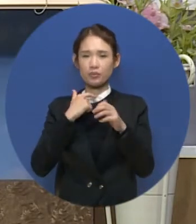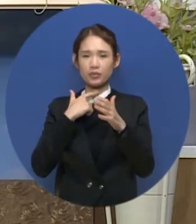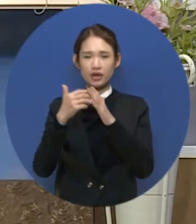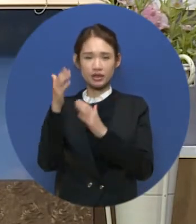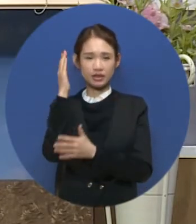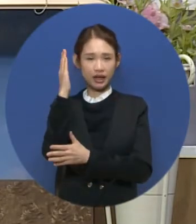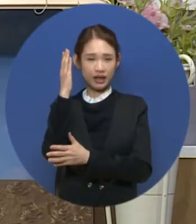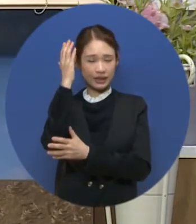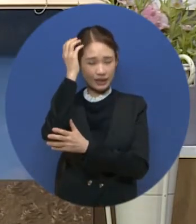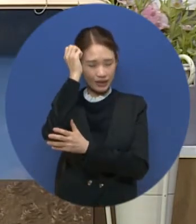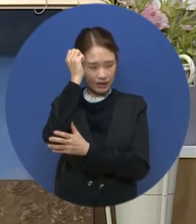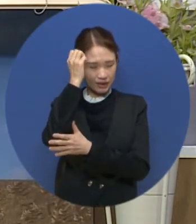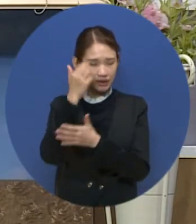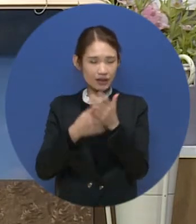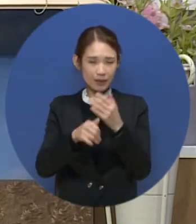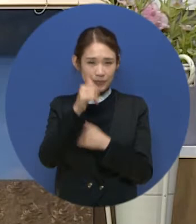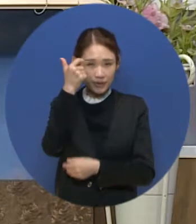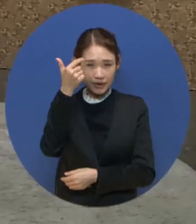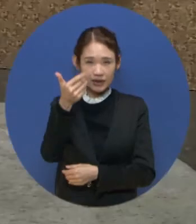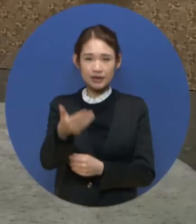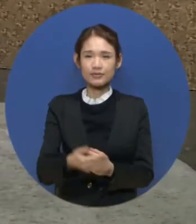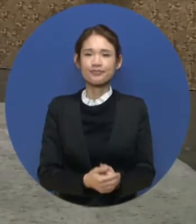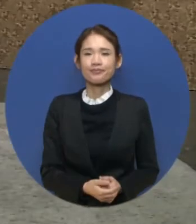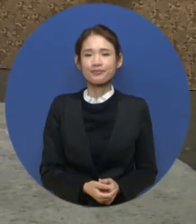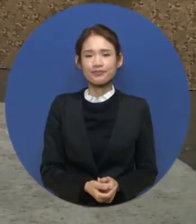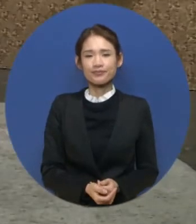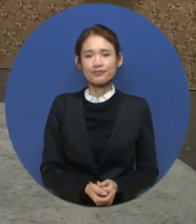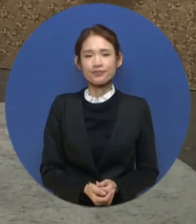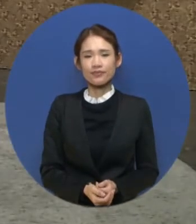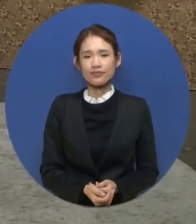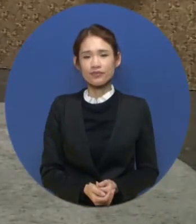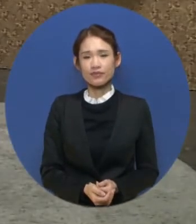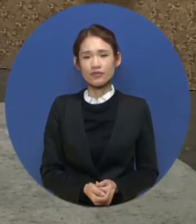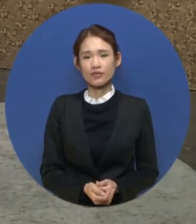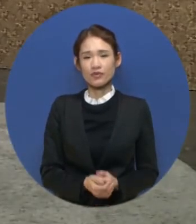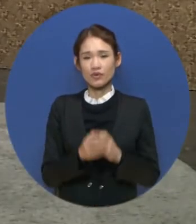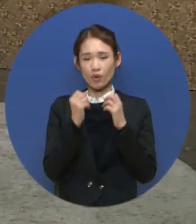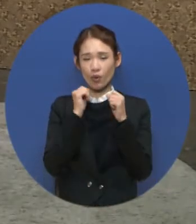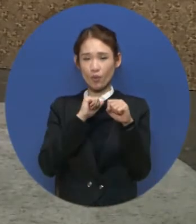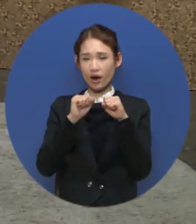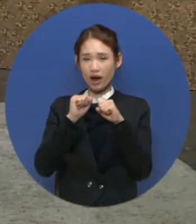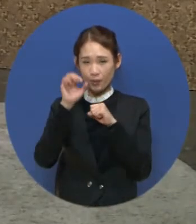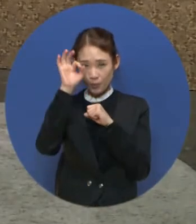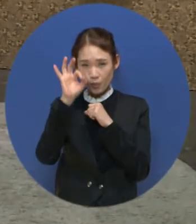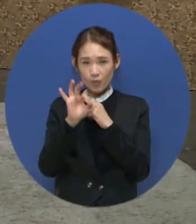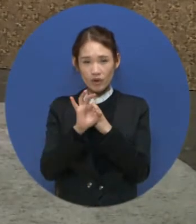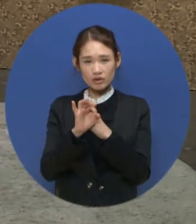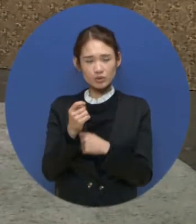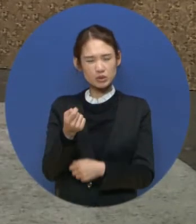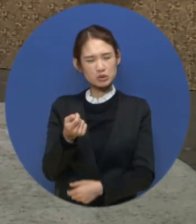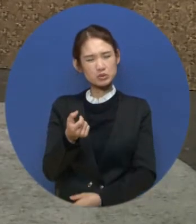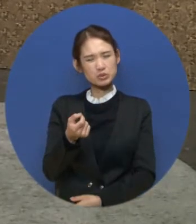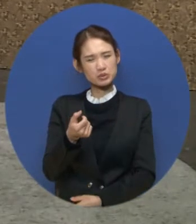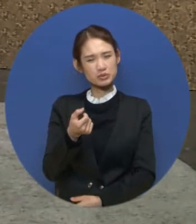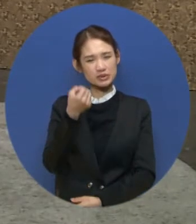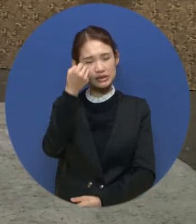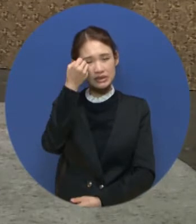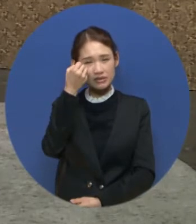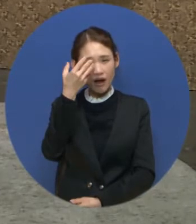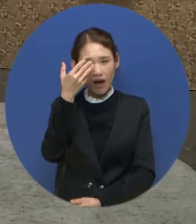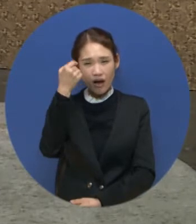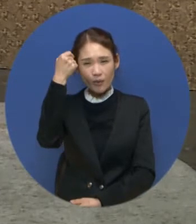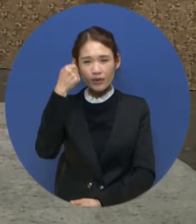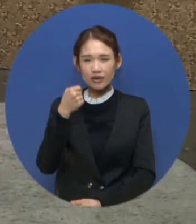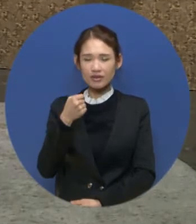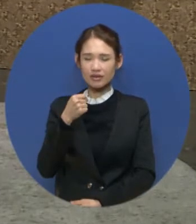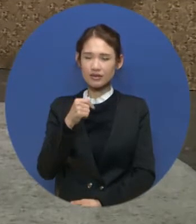에피소드라든지 좀 기억에 남는 일화가 있으신가요? 이제 옹호 활동은 사실 어떻게 보면 좀 이렇게 생소한 단어일 수가